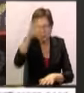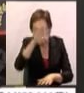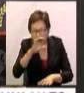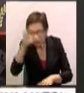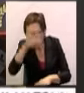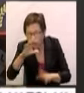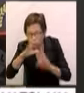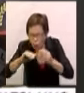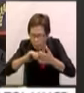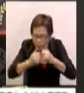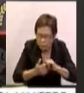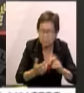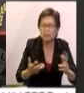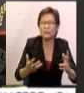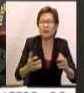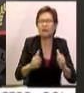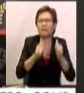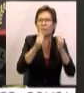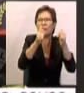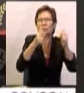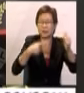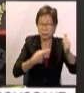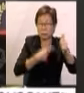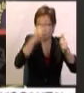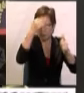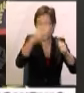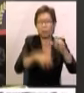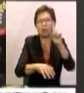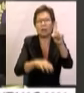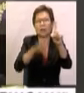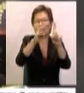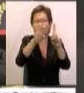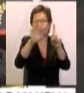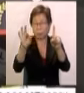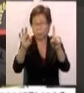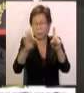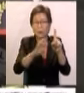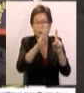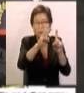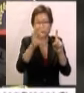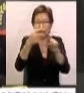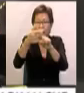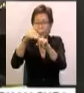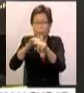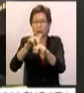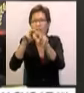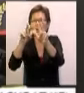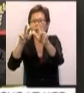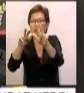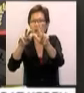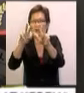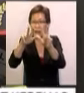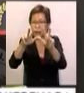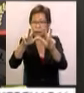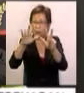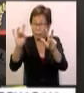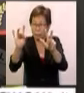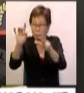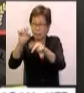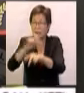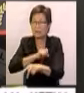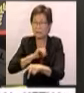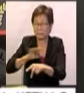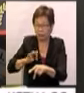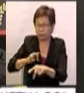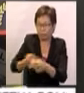bersama, pertama sekali saya nak maklumkan bahawa 169 daripada 338 staf